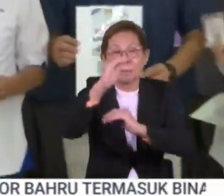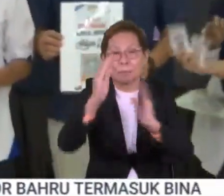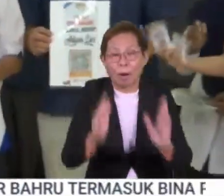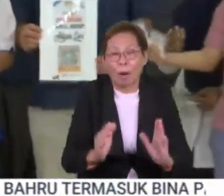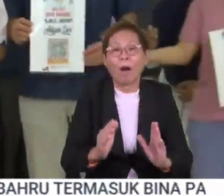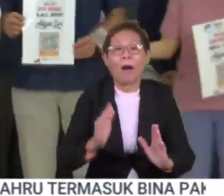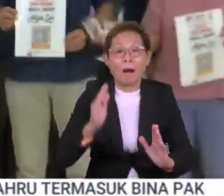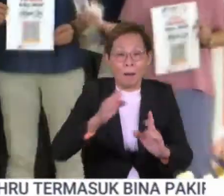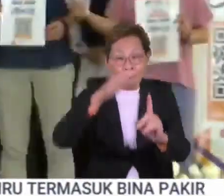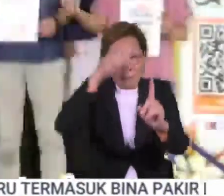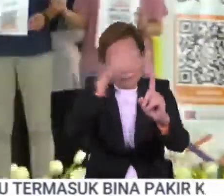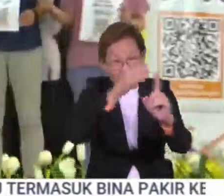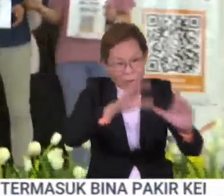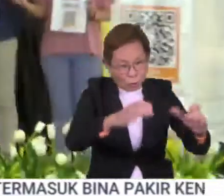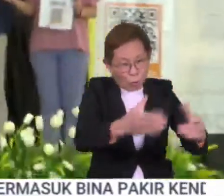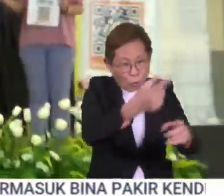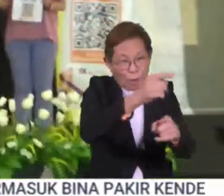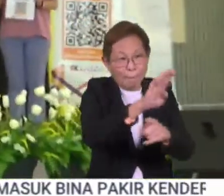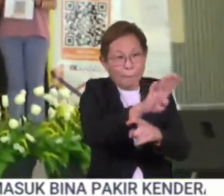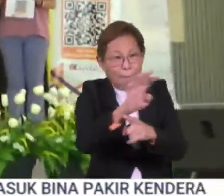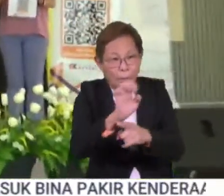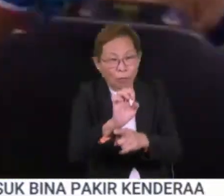dilaksanakan tahun depan.